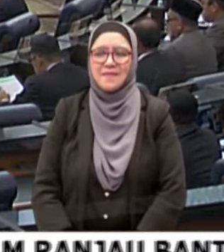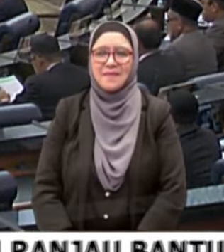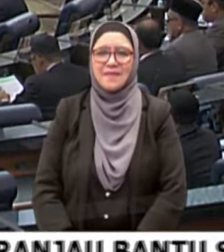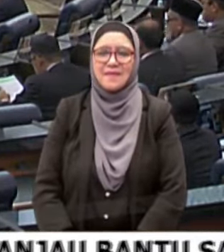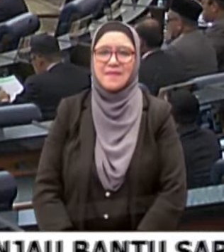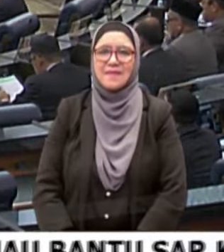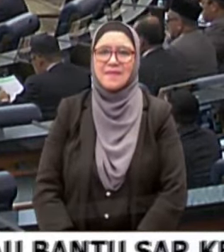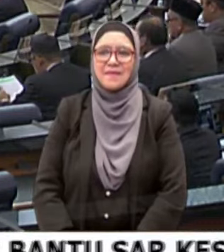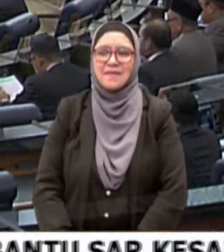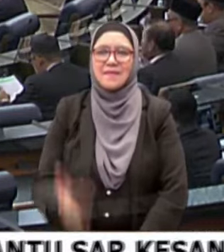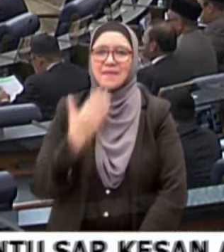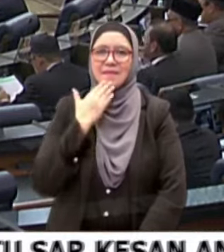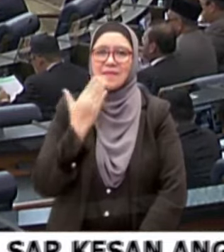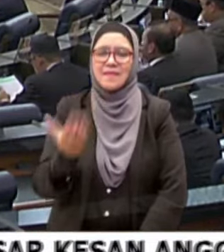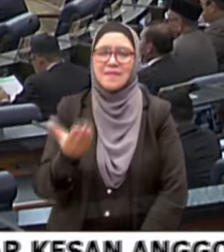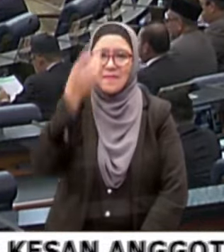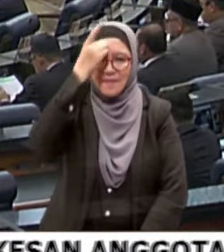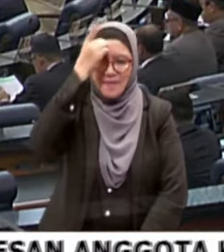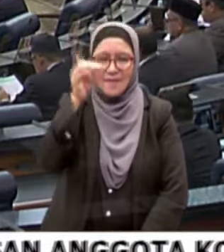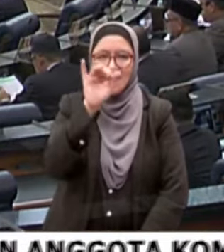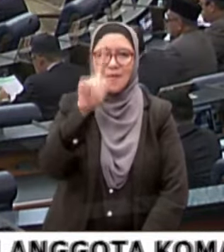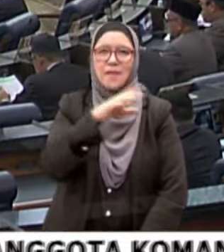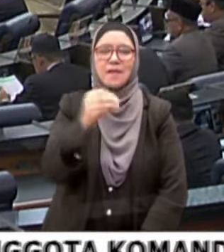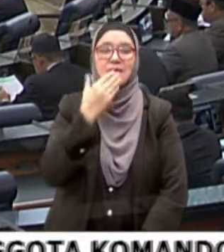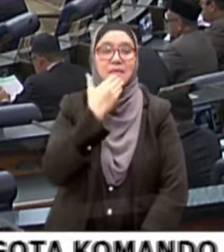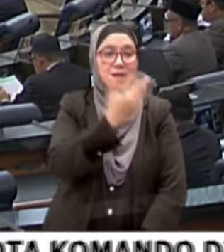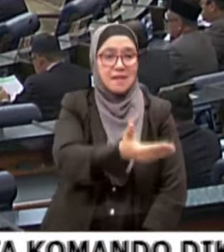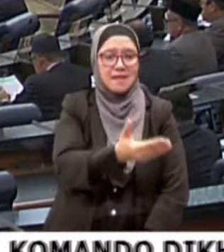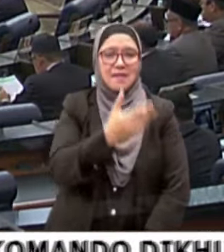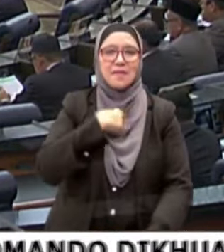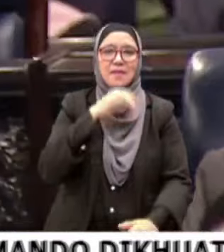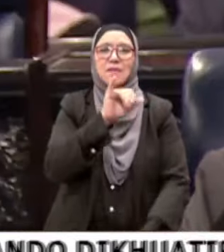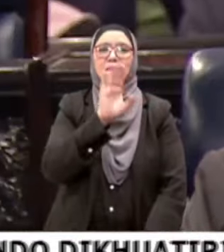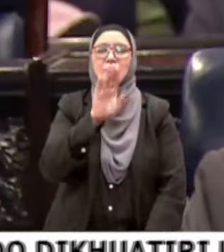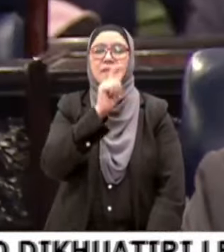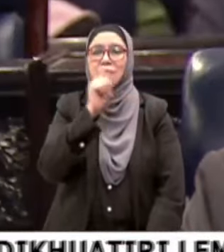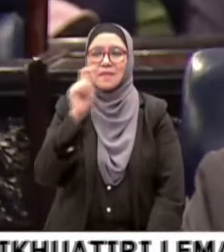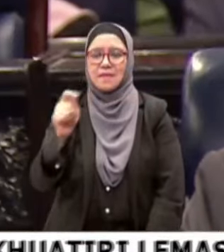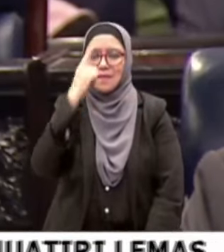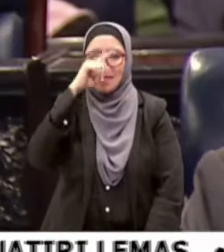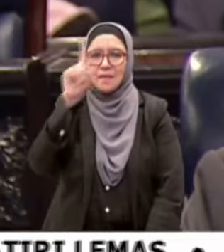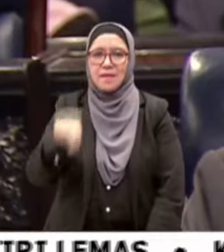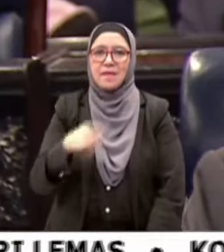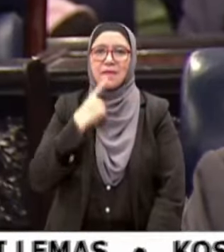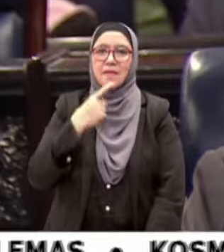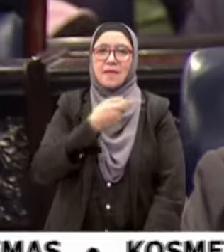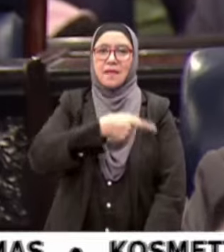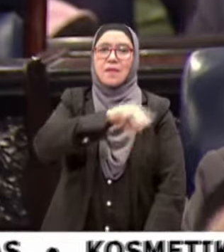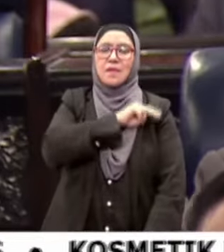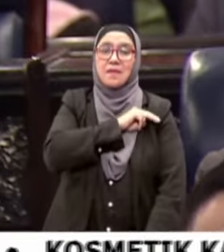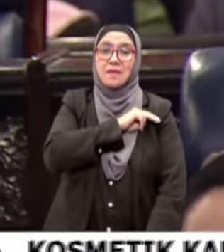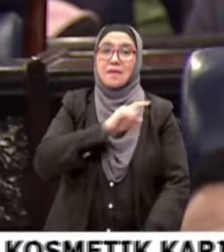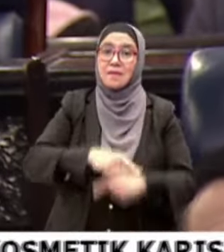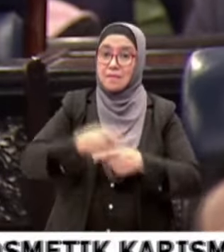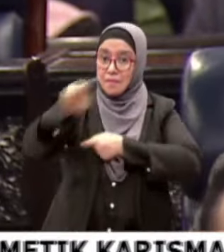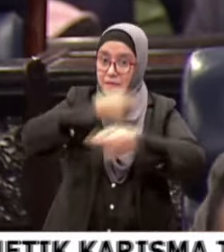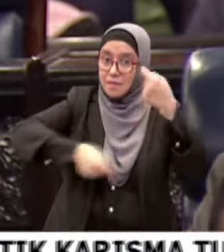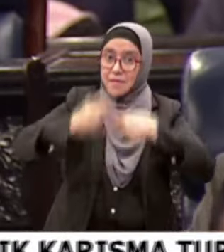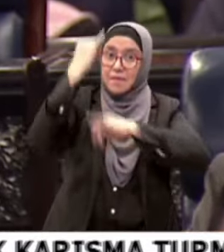kasih kepada Titi Wangsa atas persoalan Kementerian perdagangan antar bangsa dan industri tidak saja